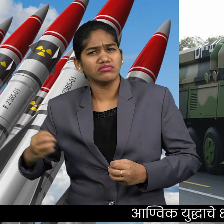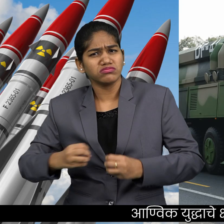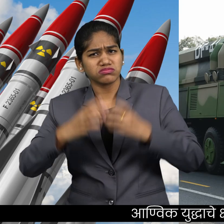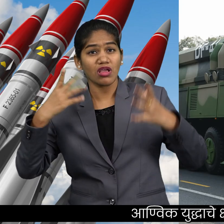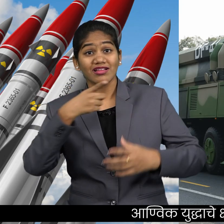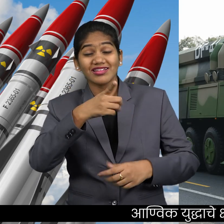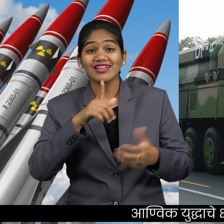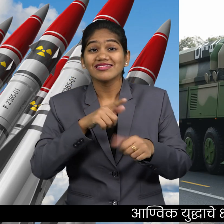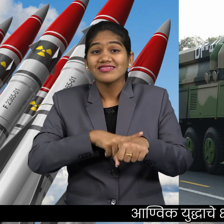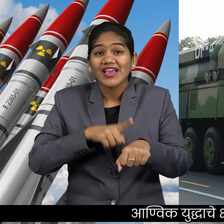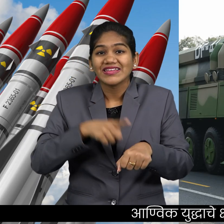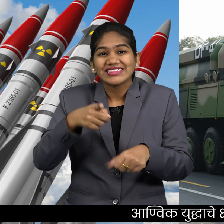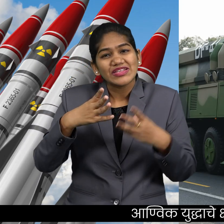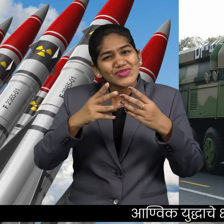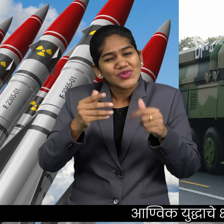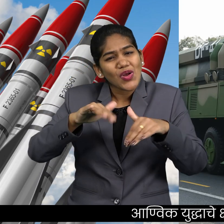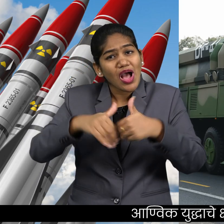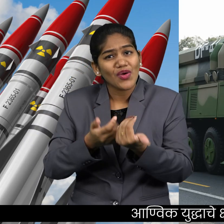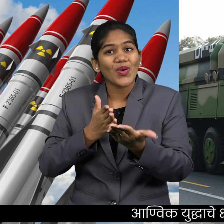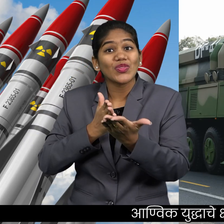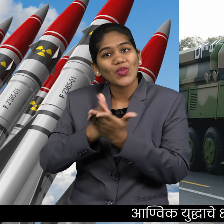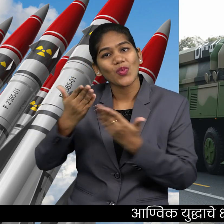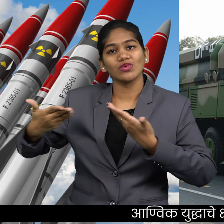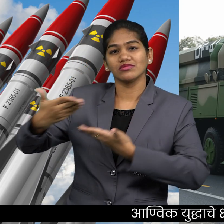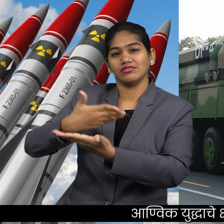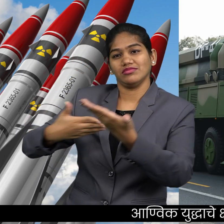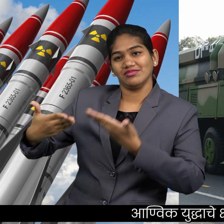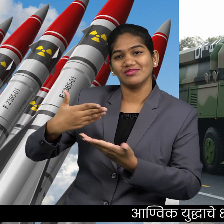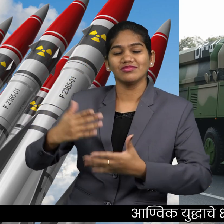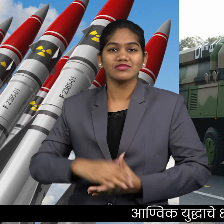आण्विक युद्धाचे क्षण कमी करण्यात आले,